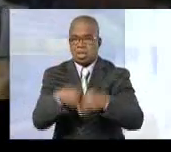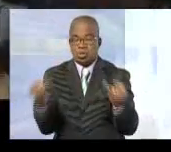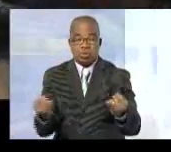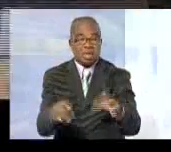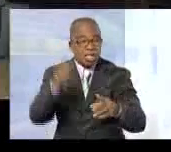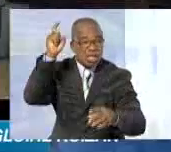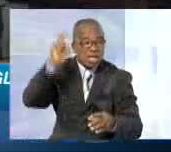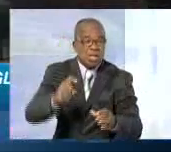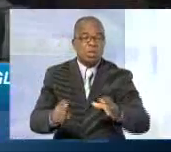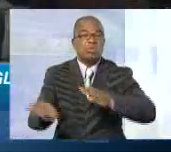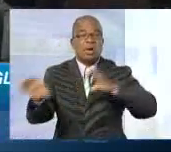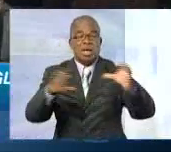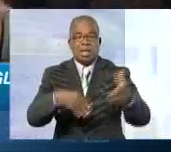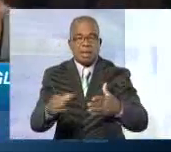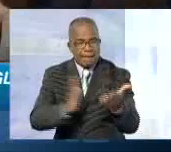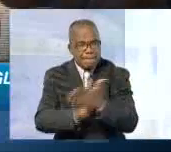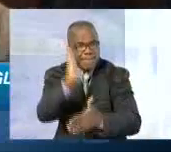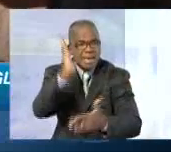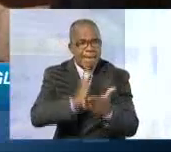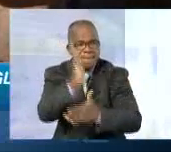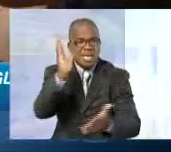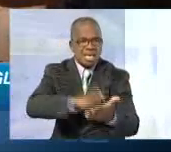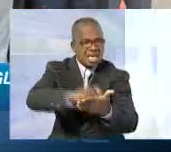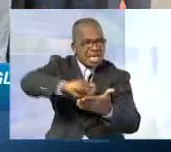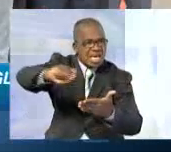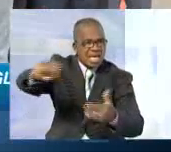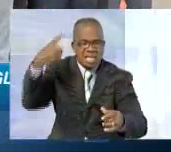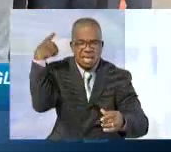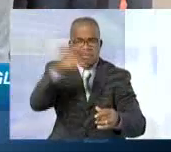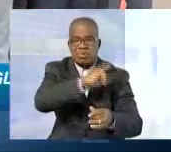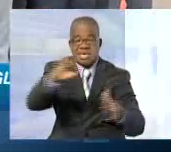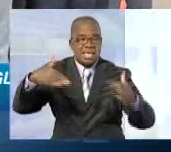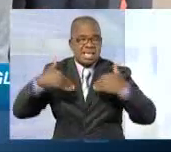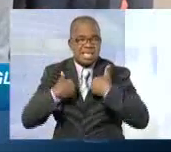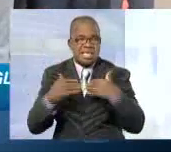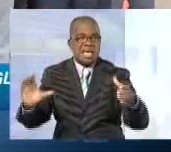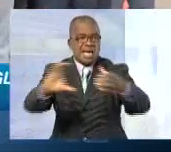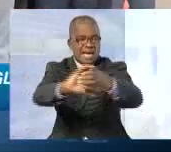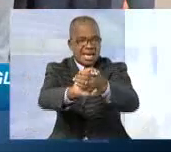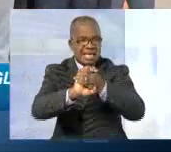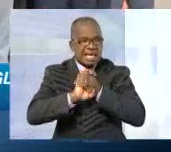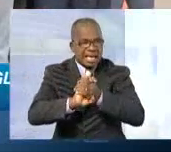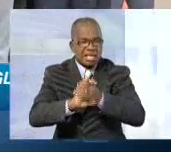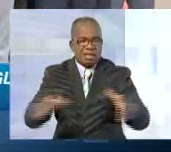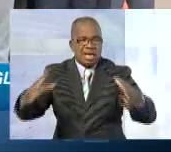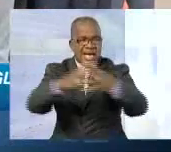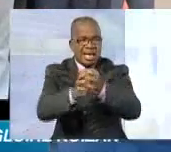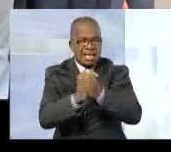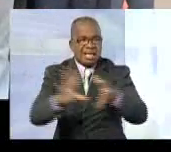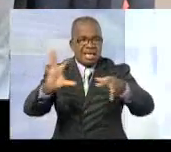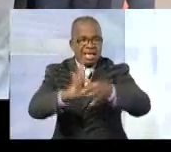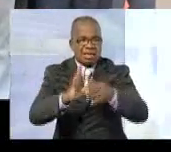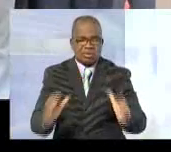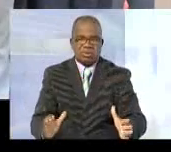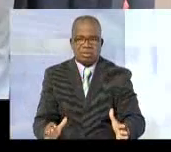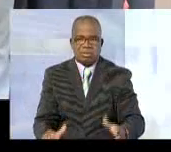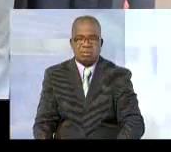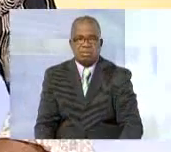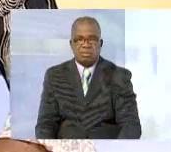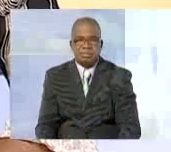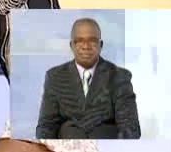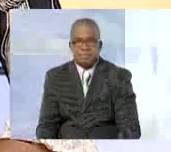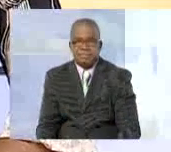le processus de réconciliation nationale, avec en point de mire la responsabilité dans l'exercice de ses fonctions.